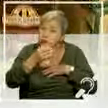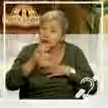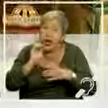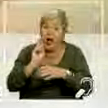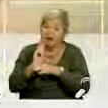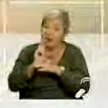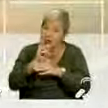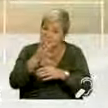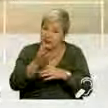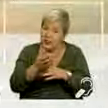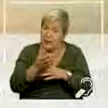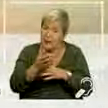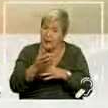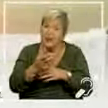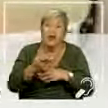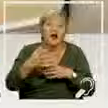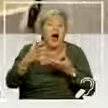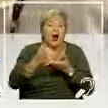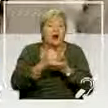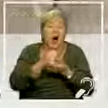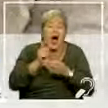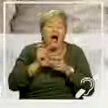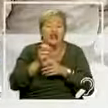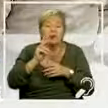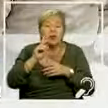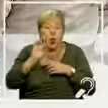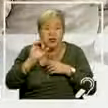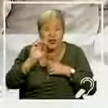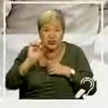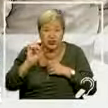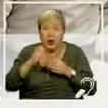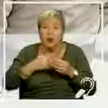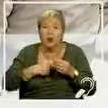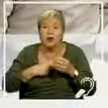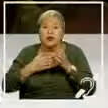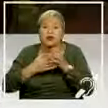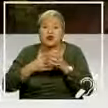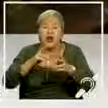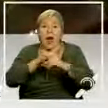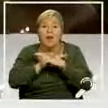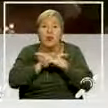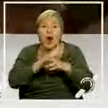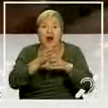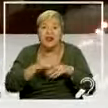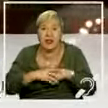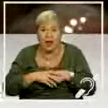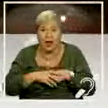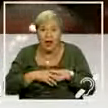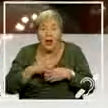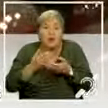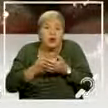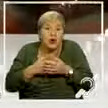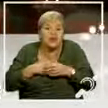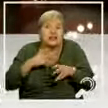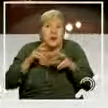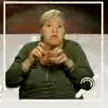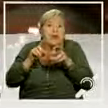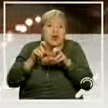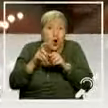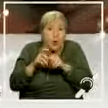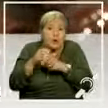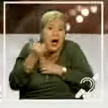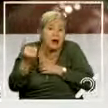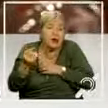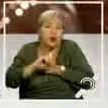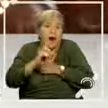că acest tip de administrare de antibiotic poate duce chiar la deces, pentru că sunt, așa cum spuneam, bacterii care nu mai reacționează la niciun